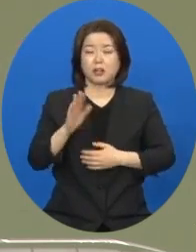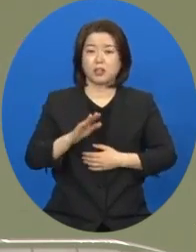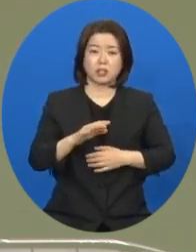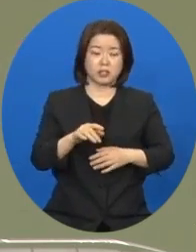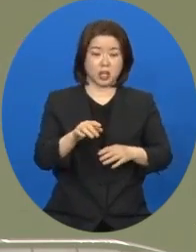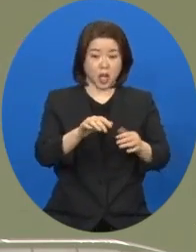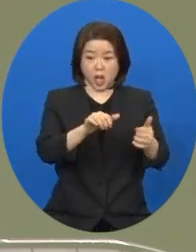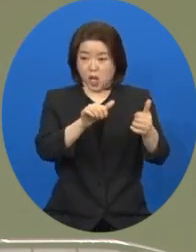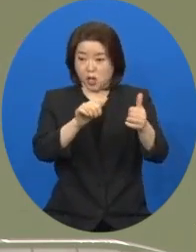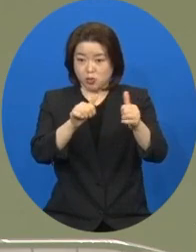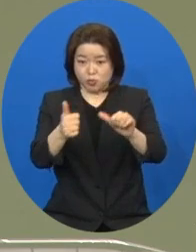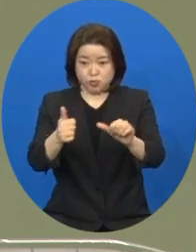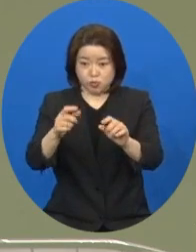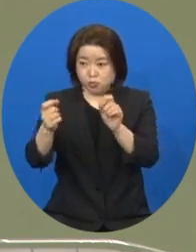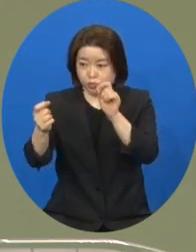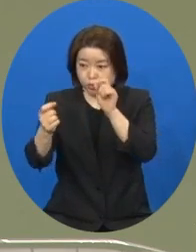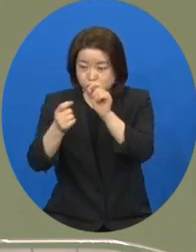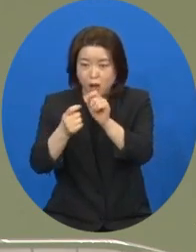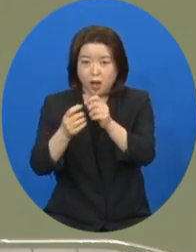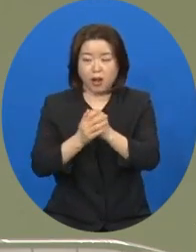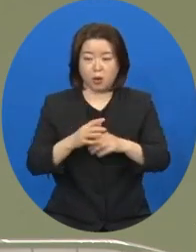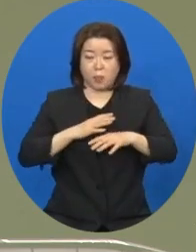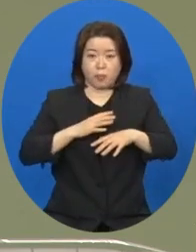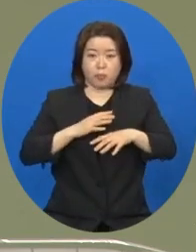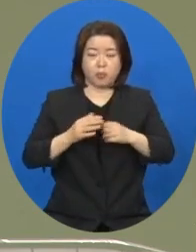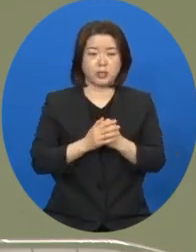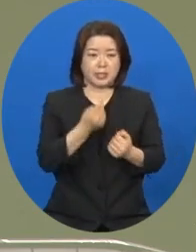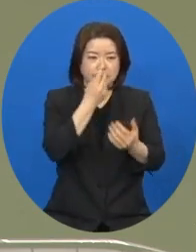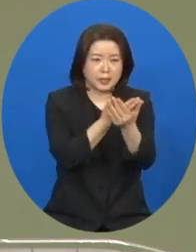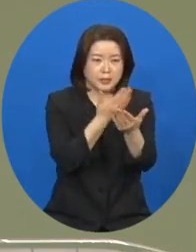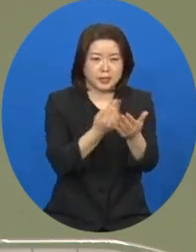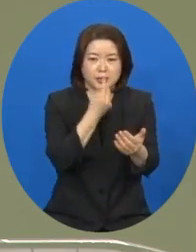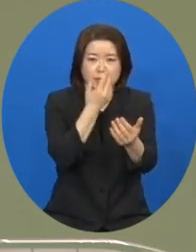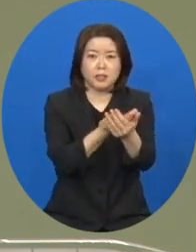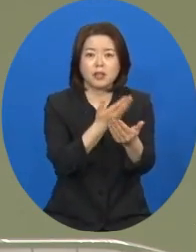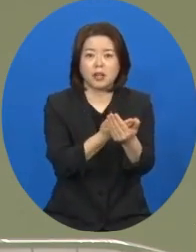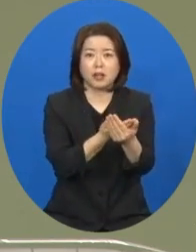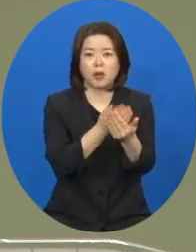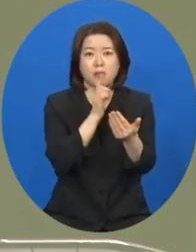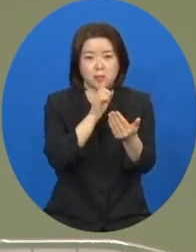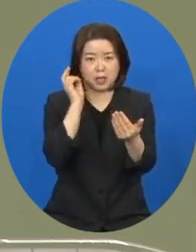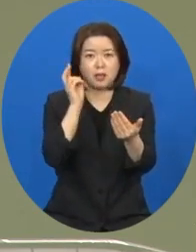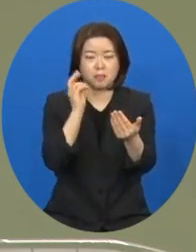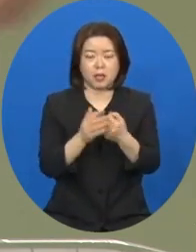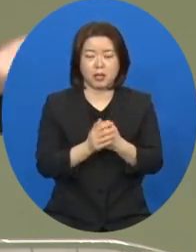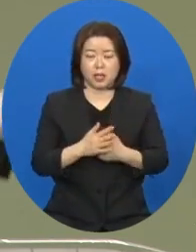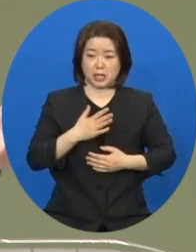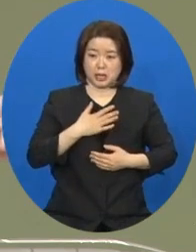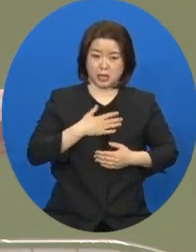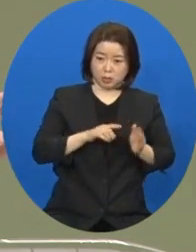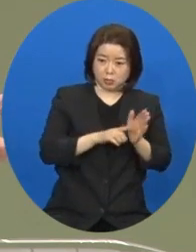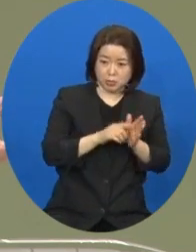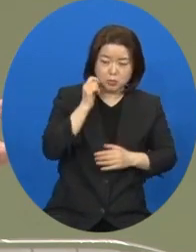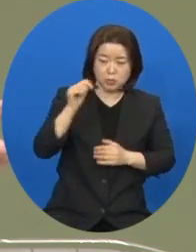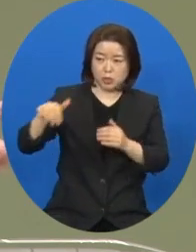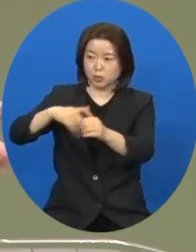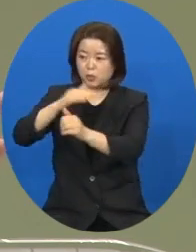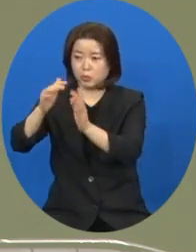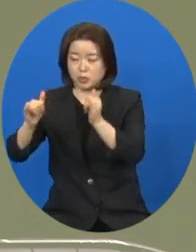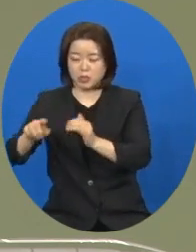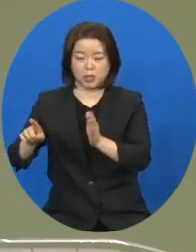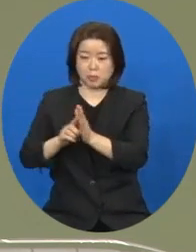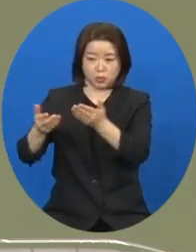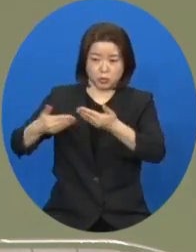이제 죽을 자리에 가는 거니까 막 살려달라고만 하는 거지요. 자기도 안 믿어지고 주변 사람도 안 믿어지는